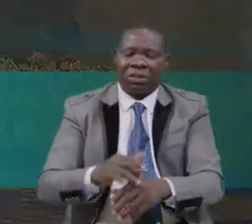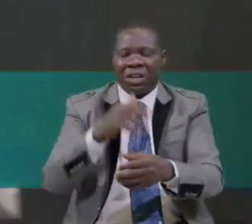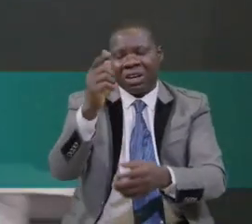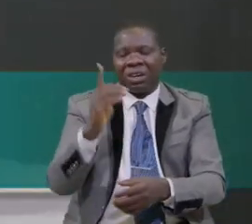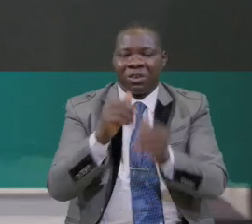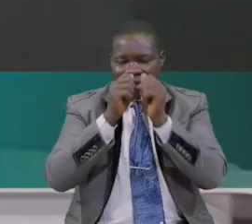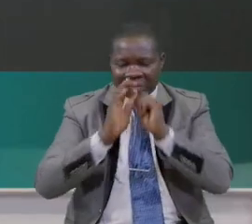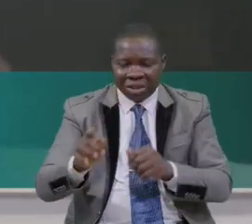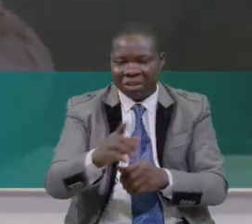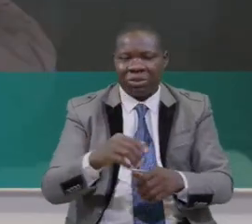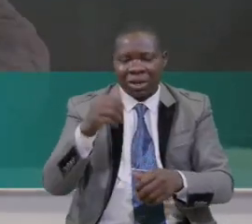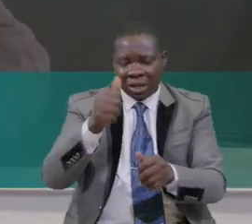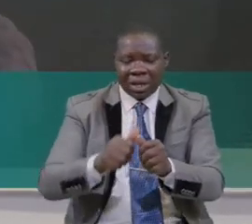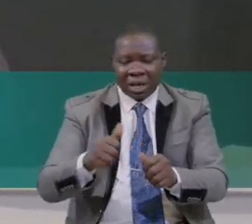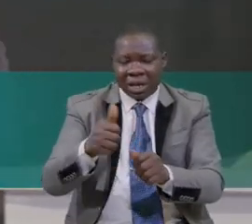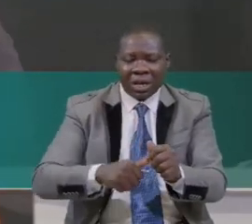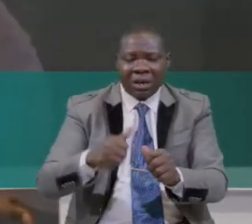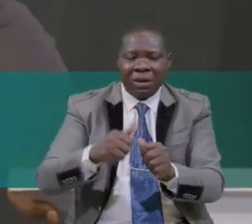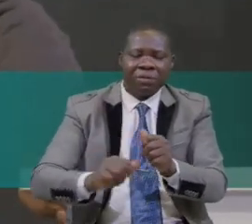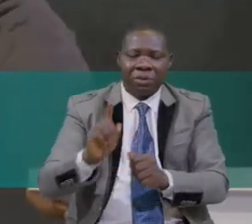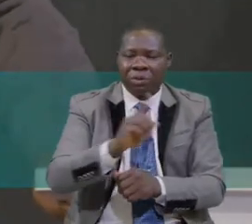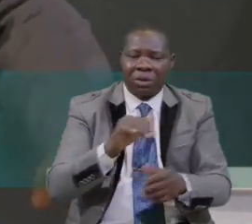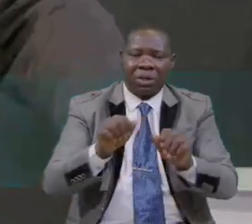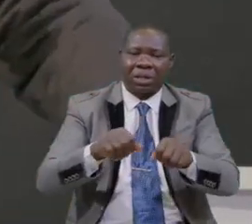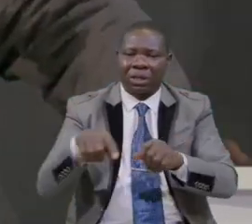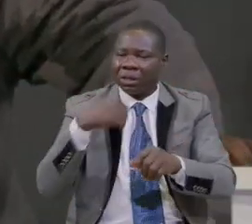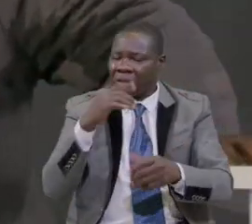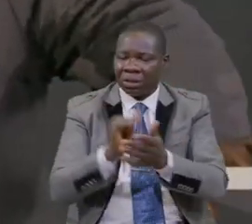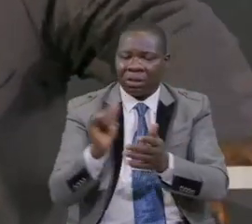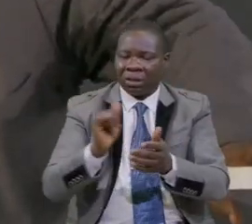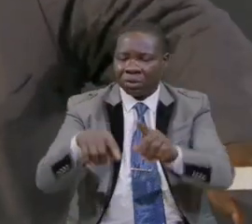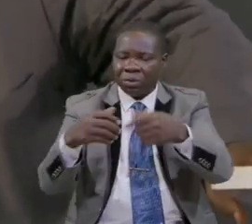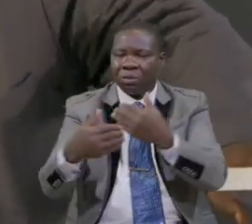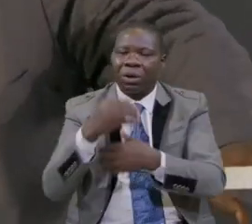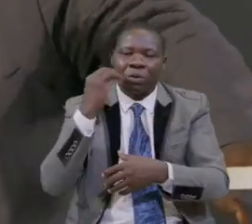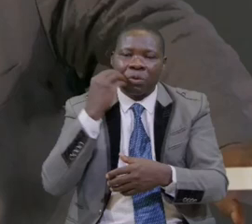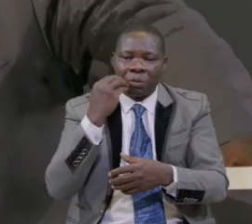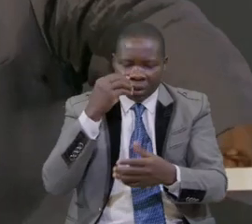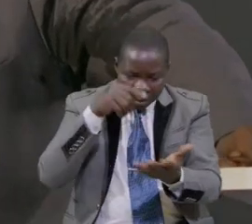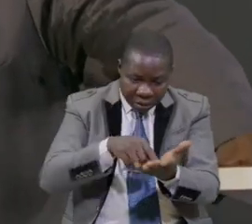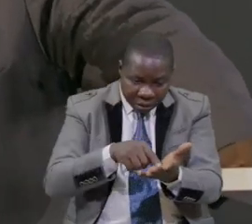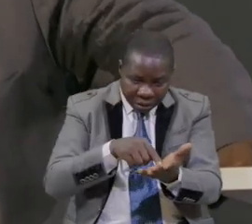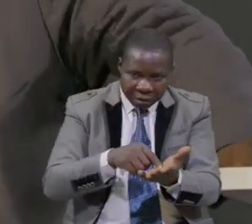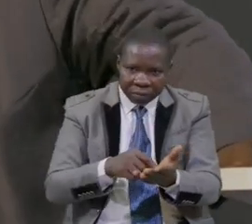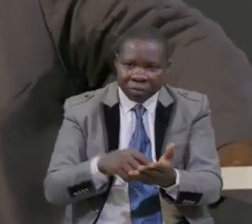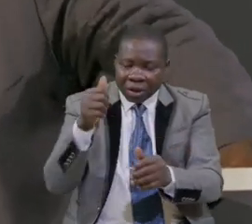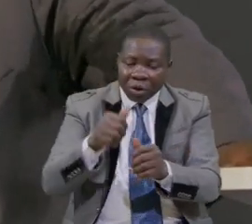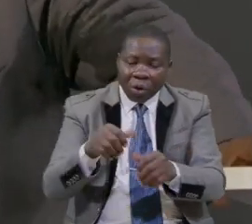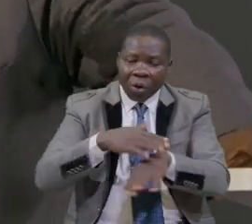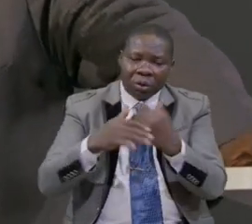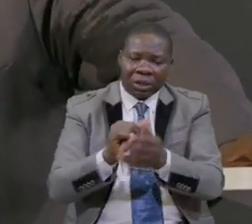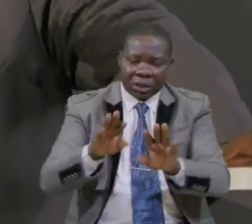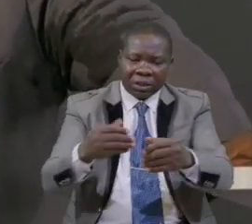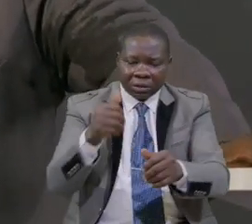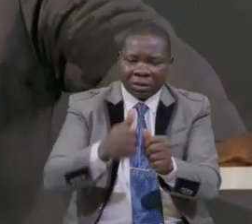dire. Elle retourne à la maison, examine tous ces gens-là qui ont tout donné là, tel que le